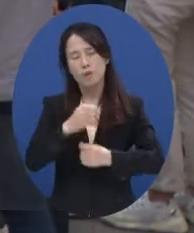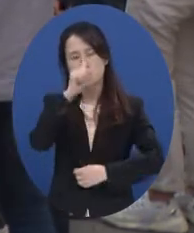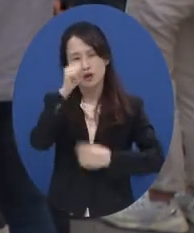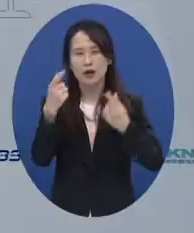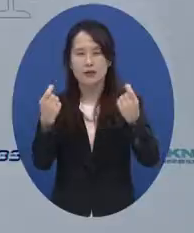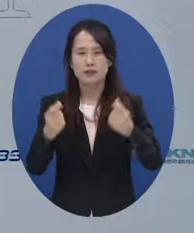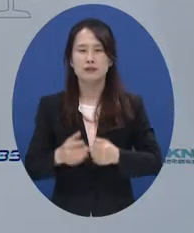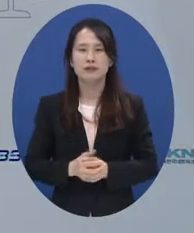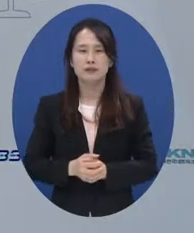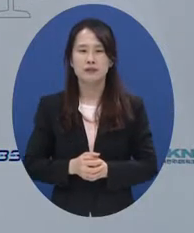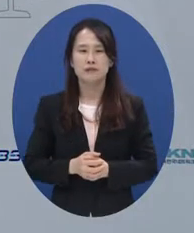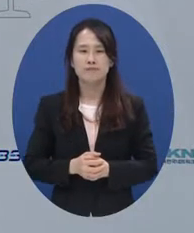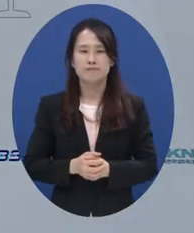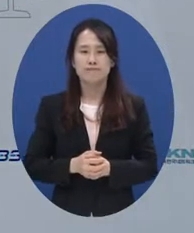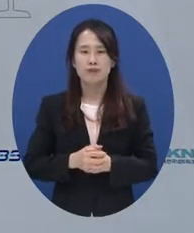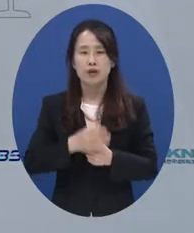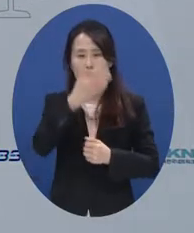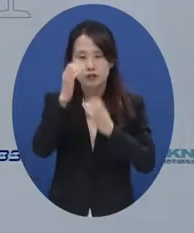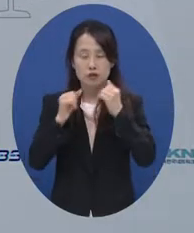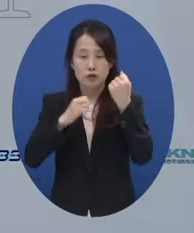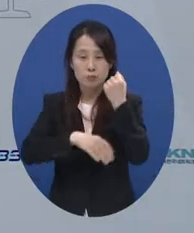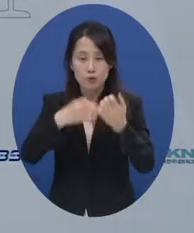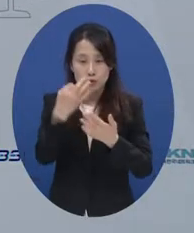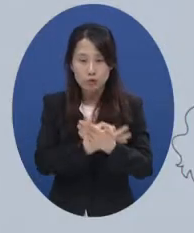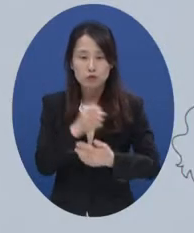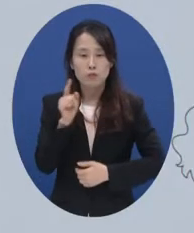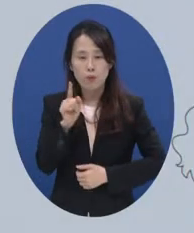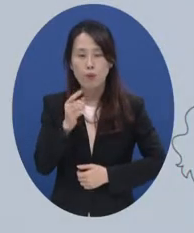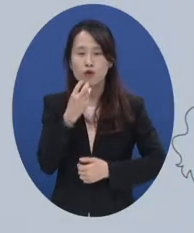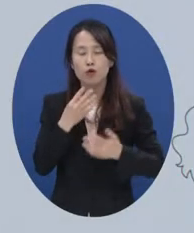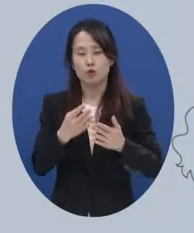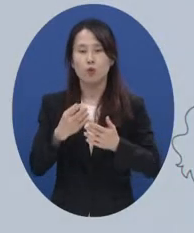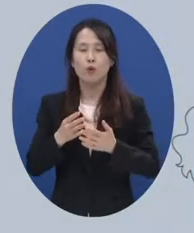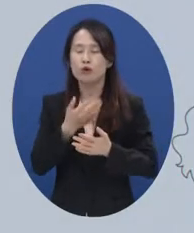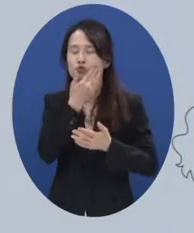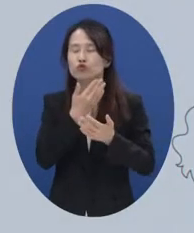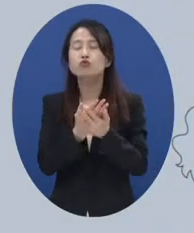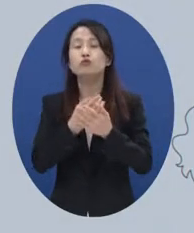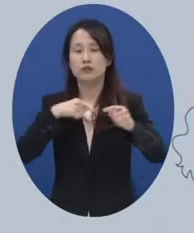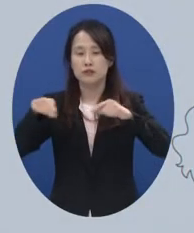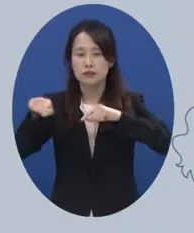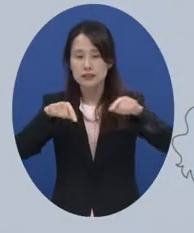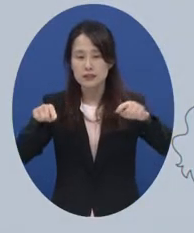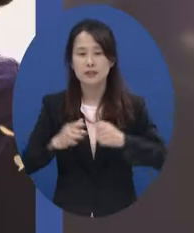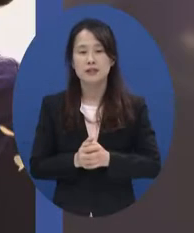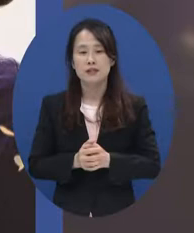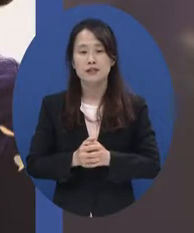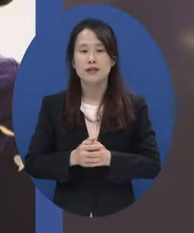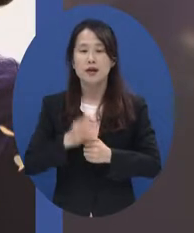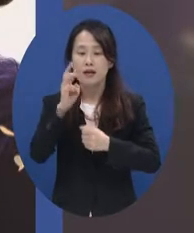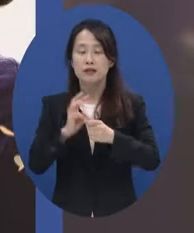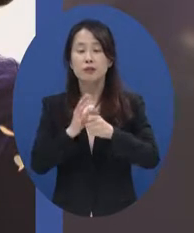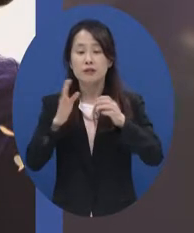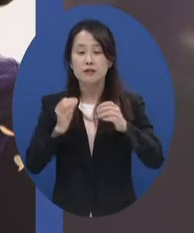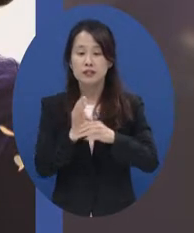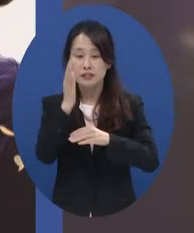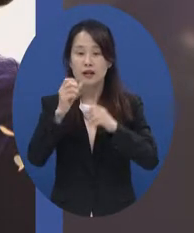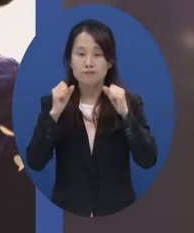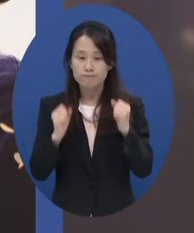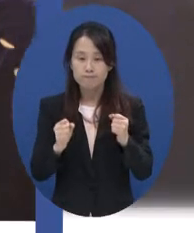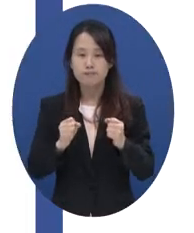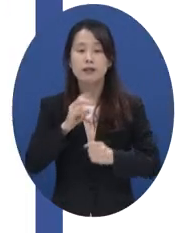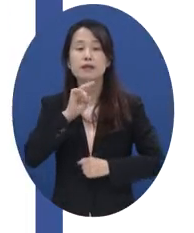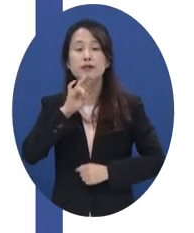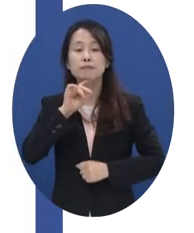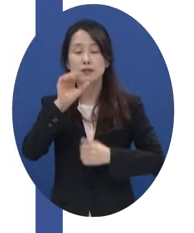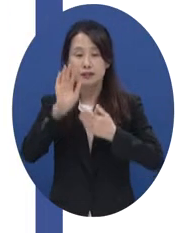좋겠습니다. 청년 기본소득은 민선 7기 경기도가 추진하는 핵심 정책으로 경기도에 3년 이상 거주한 만 24세